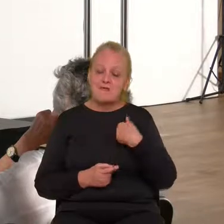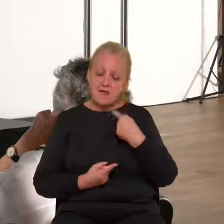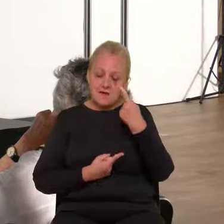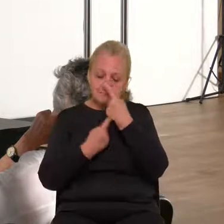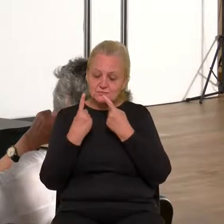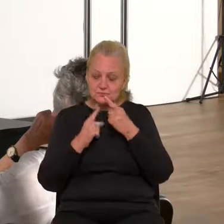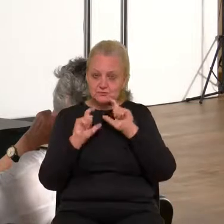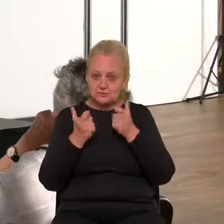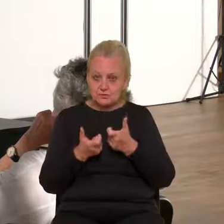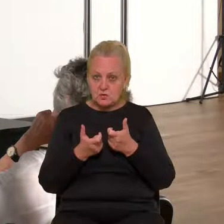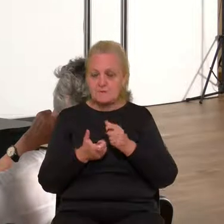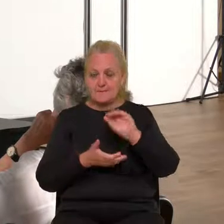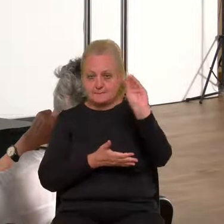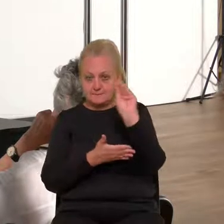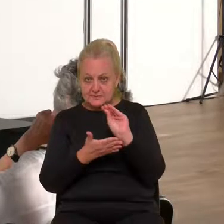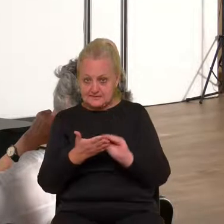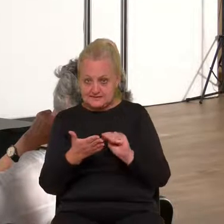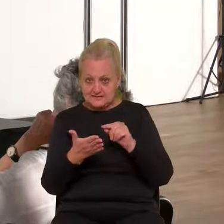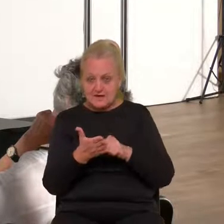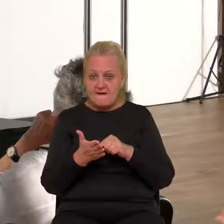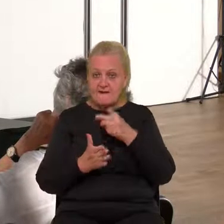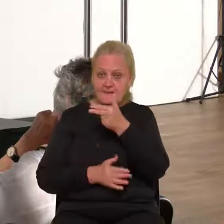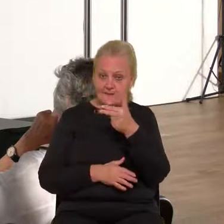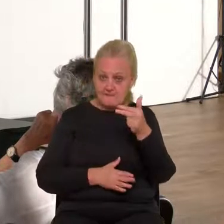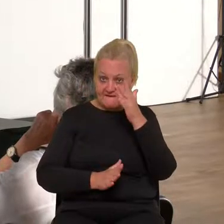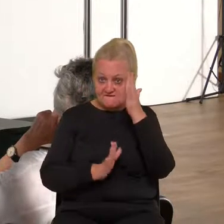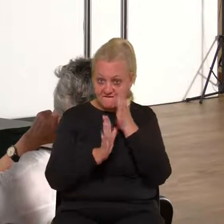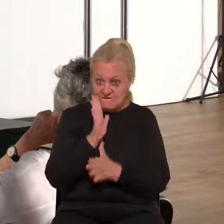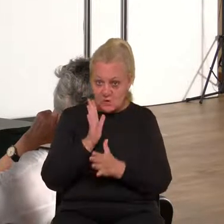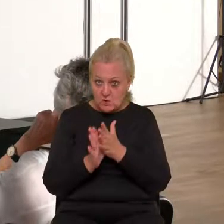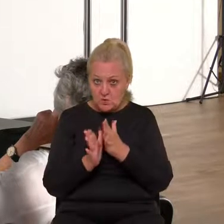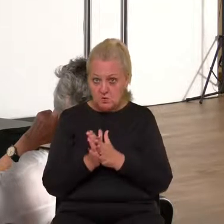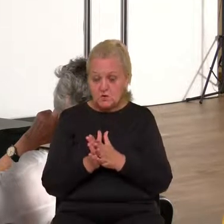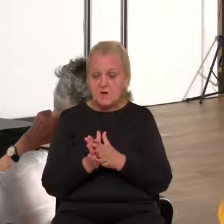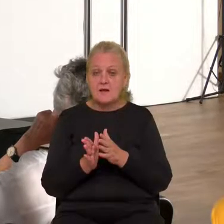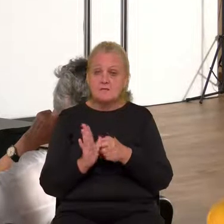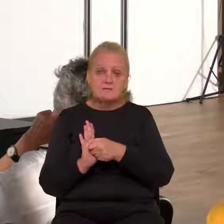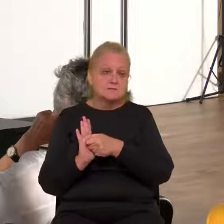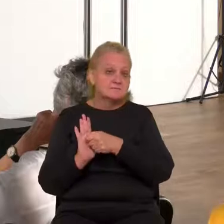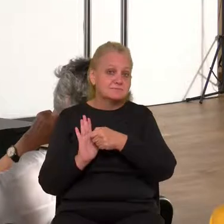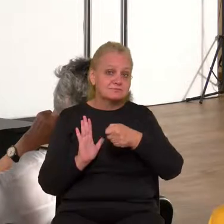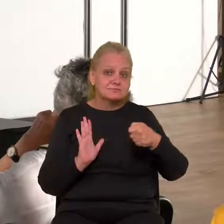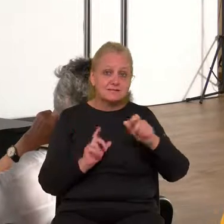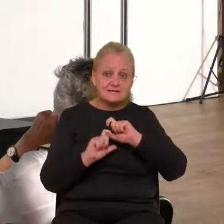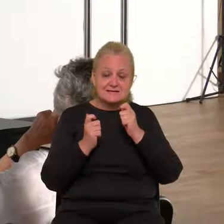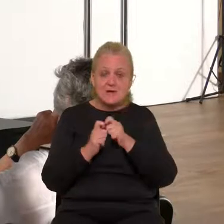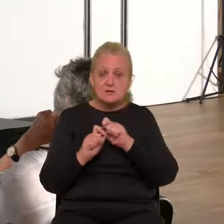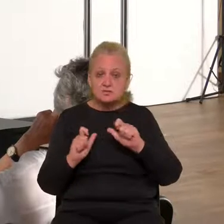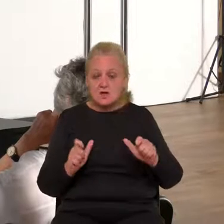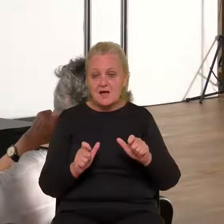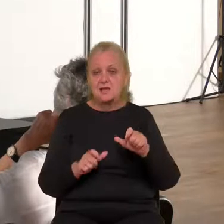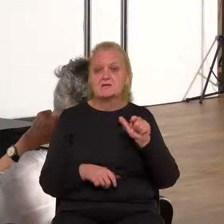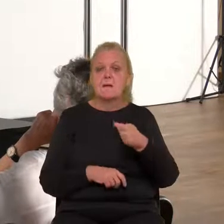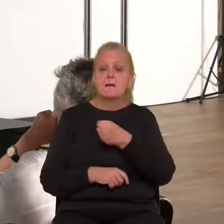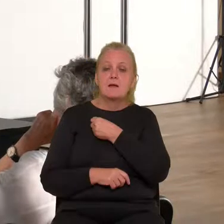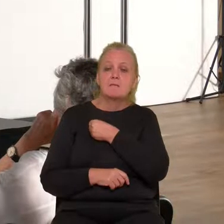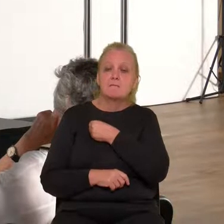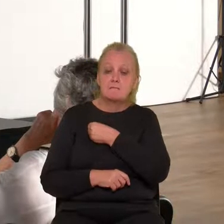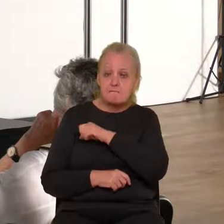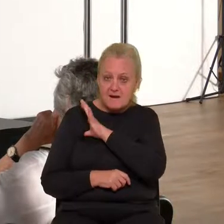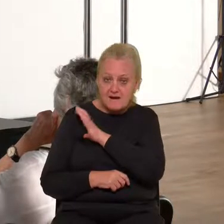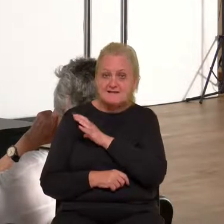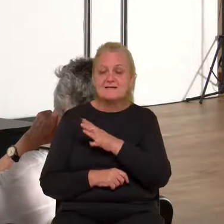zastanawiam się, czy pisanie o wojnie, która trwa między Palestyną